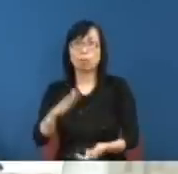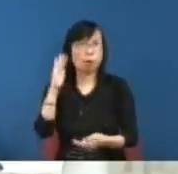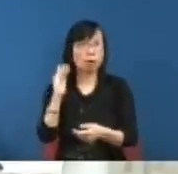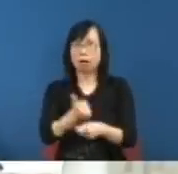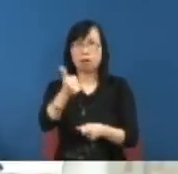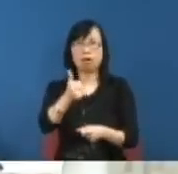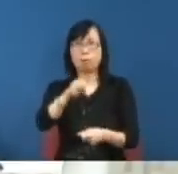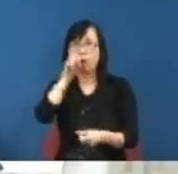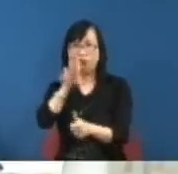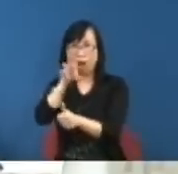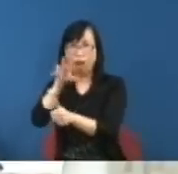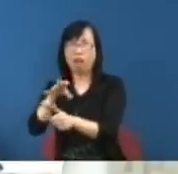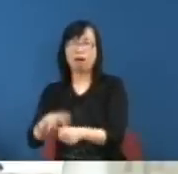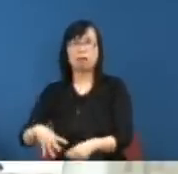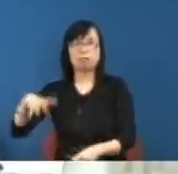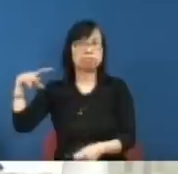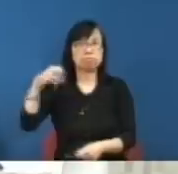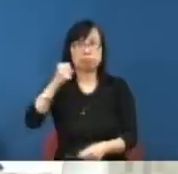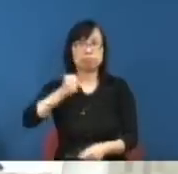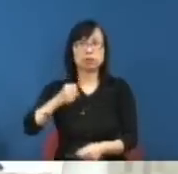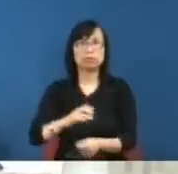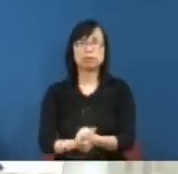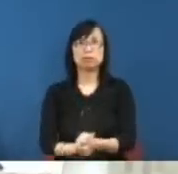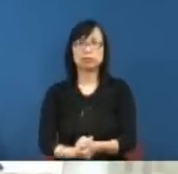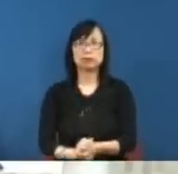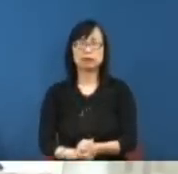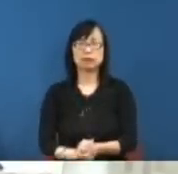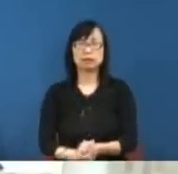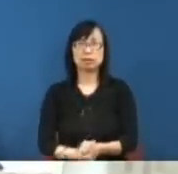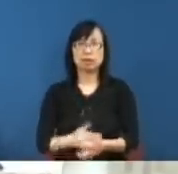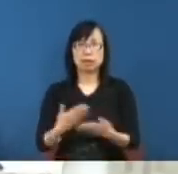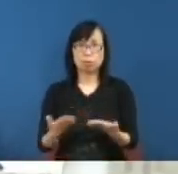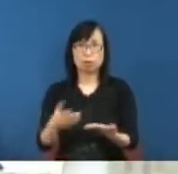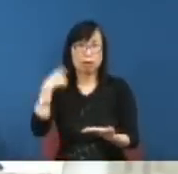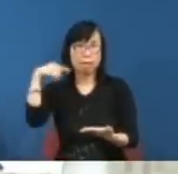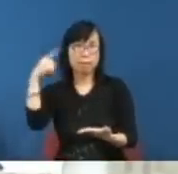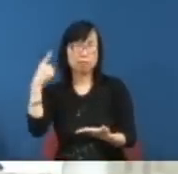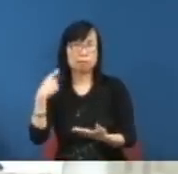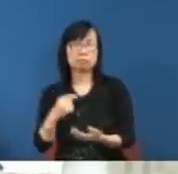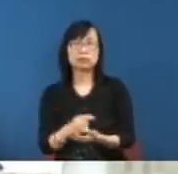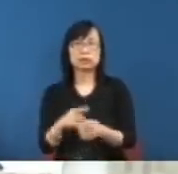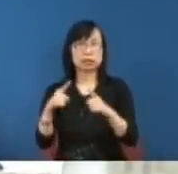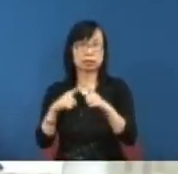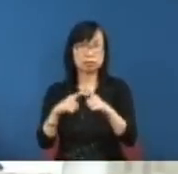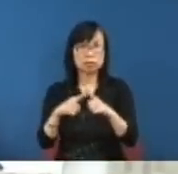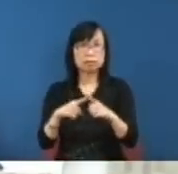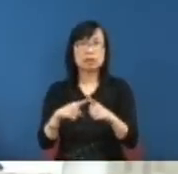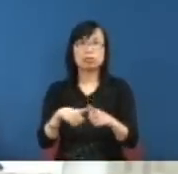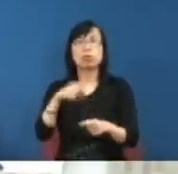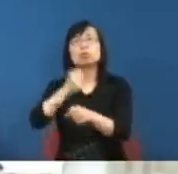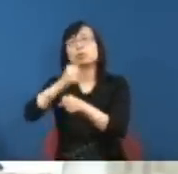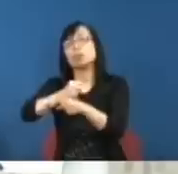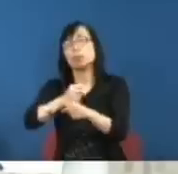啦，係咪？但係佢為香港為呢個美國人做嘢真係冇嘅喎，佢而家就係為美國人上人做